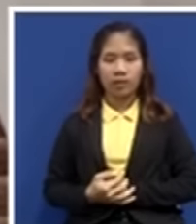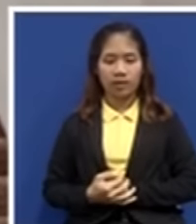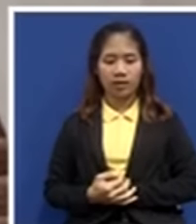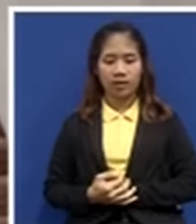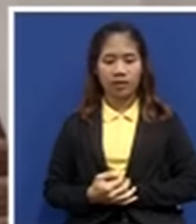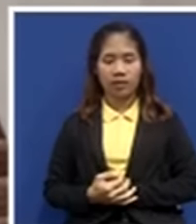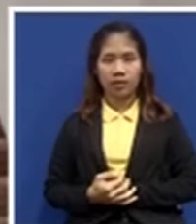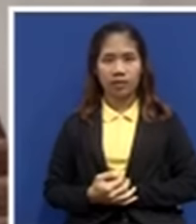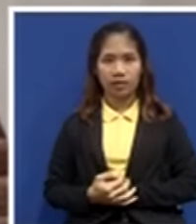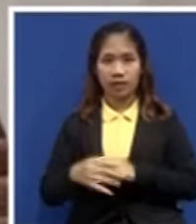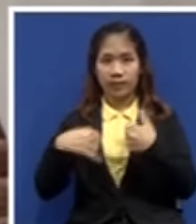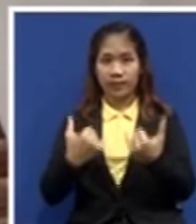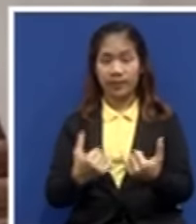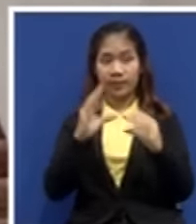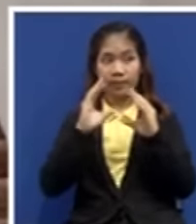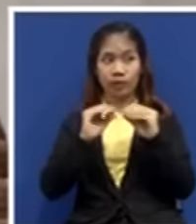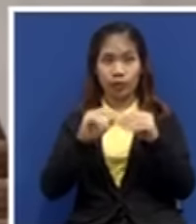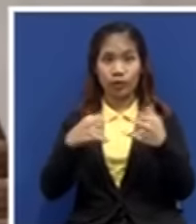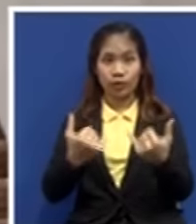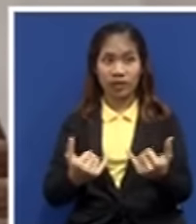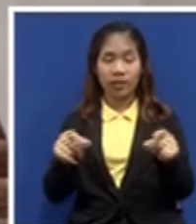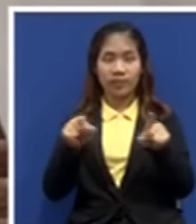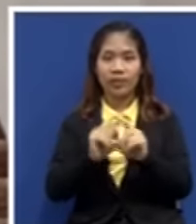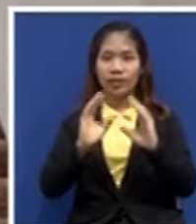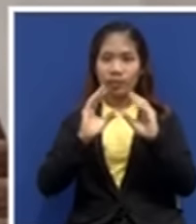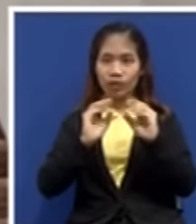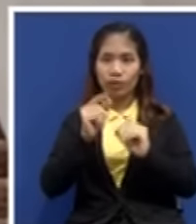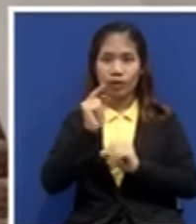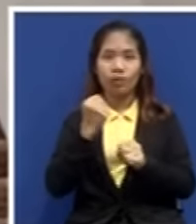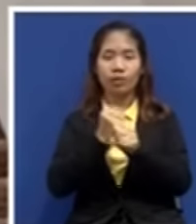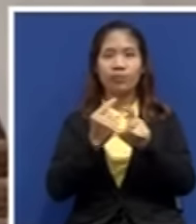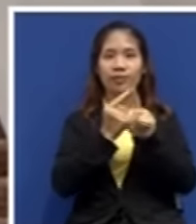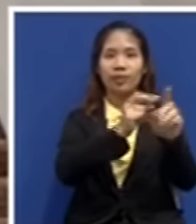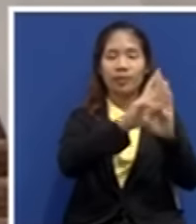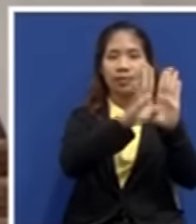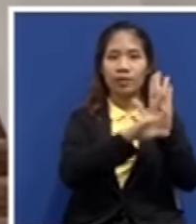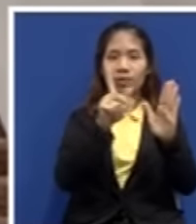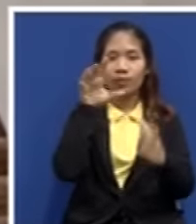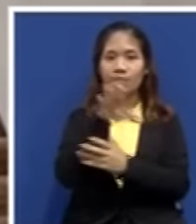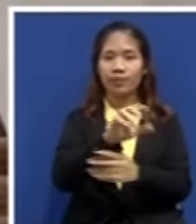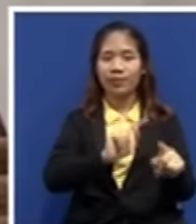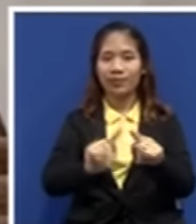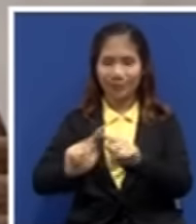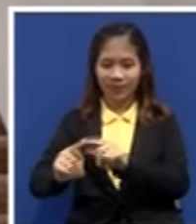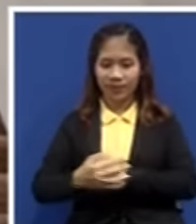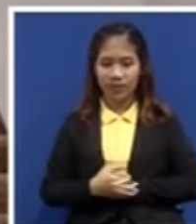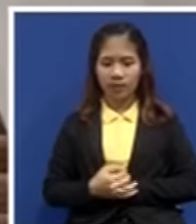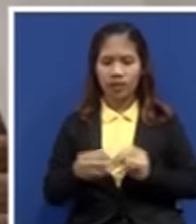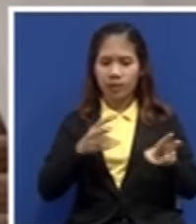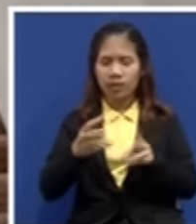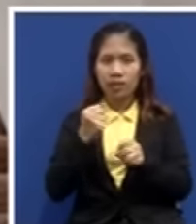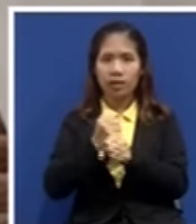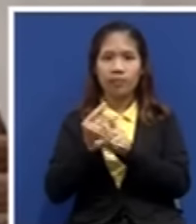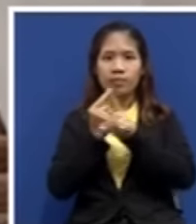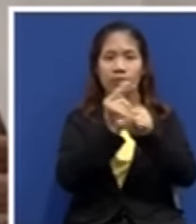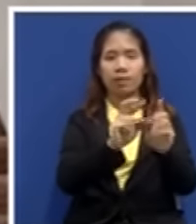การประชุมของเรานี้เป็นการประชุมที่ต้องทำตามระเบียบข้อบังคับการทำตามระเบียบ